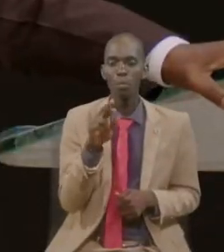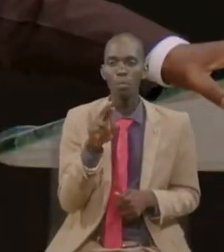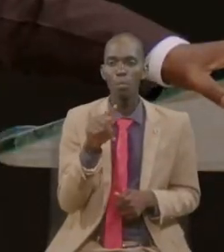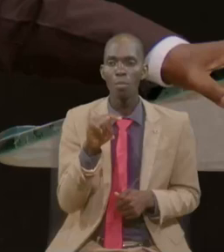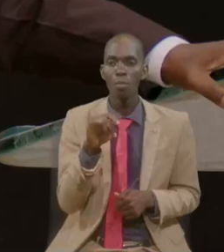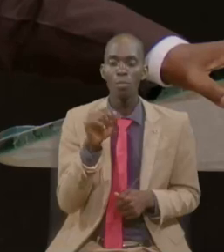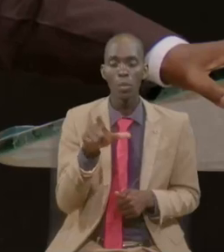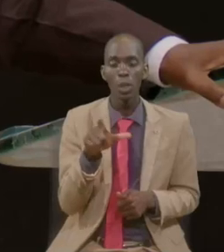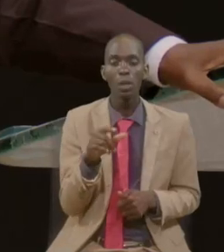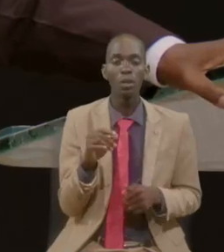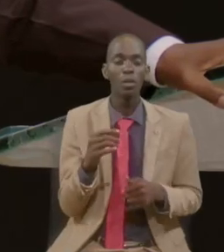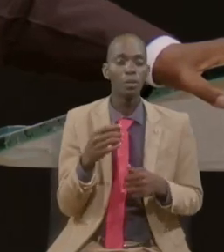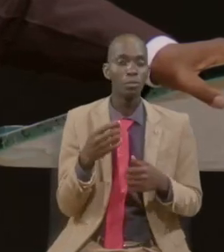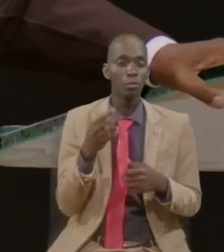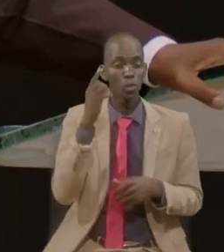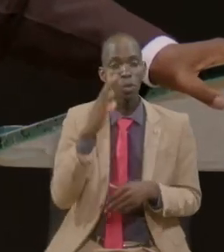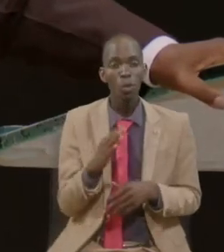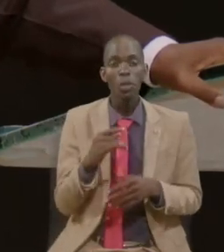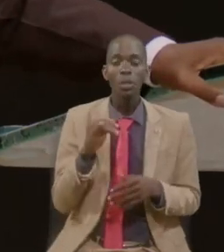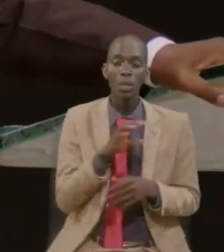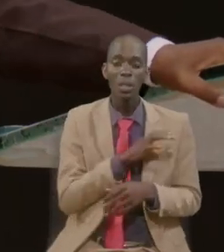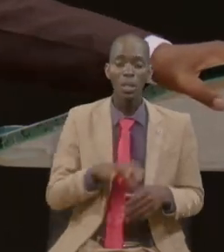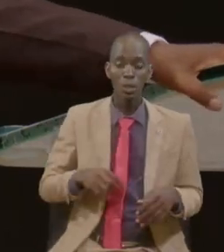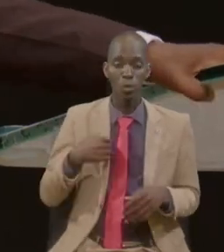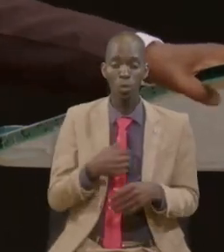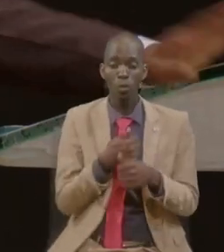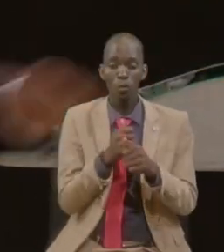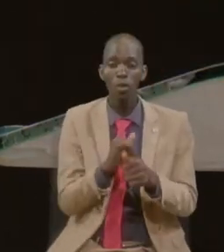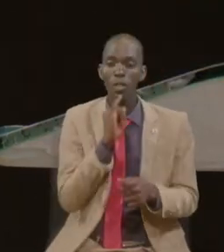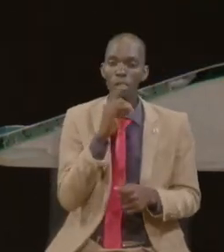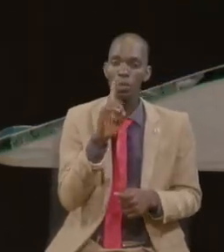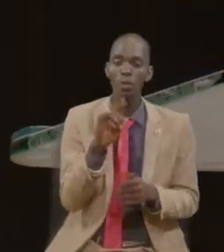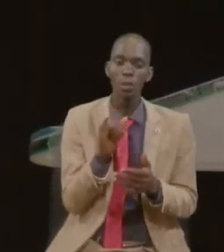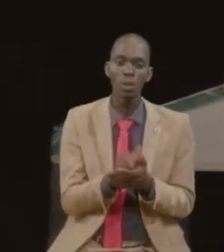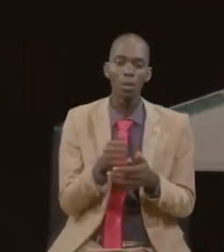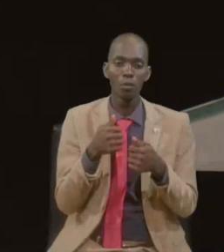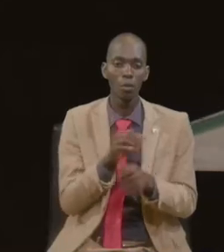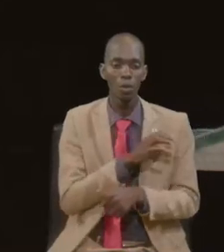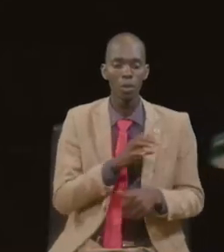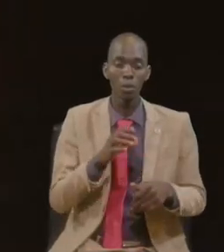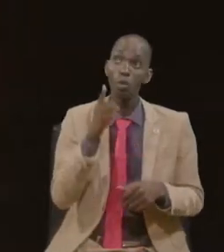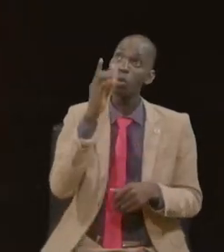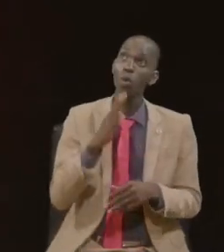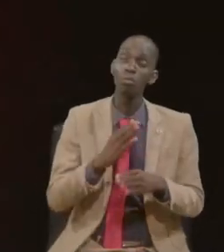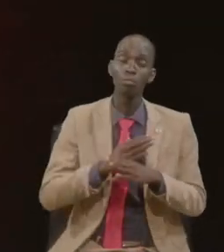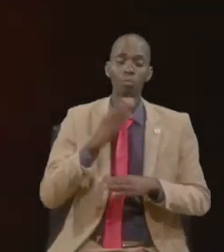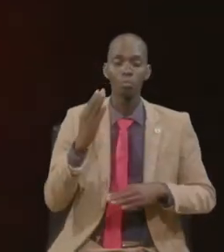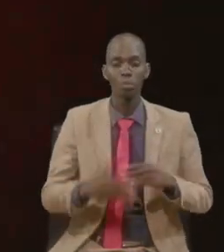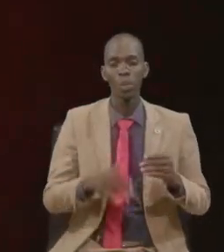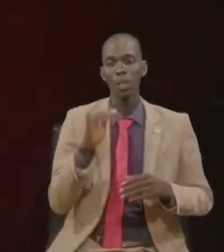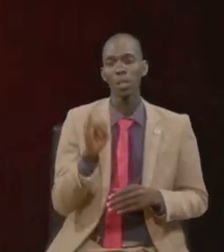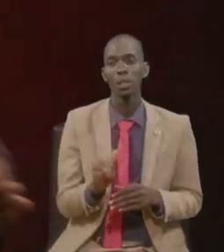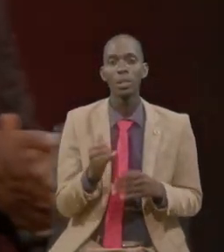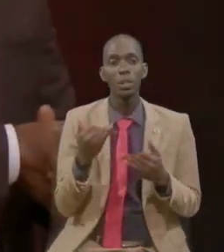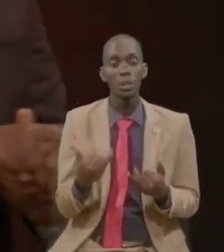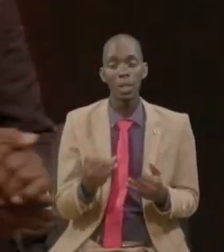impartial. Le Christ que nous suivons est celui qui suit le Père absolument sans partialité. Nous allons